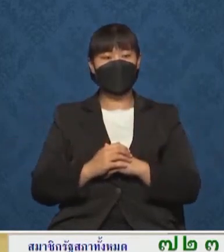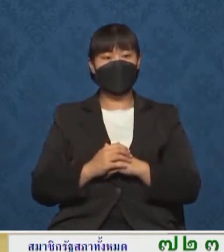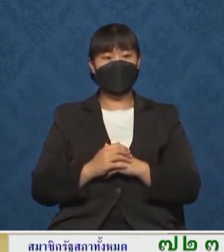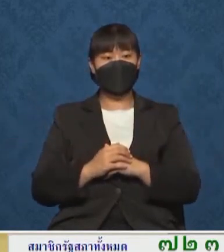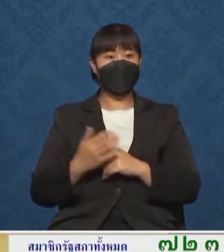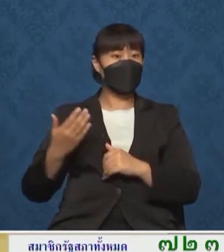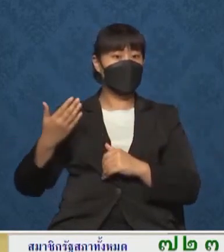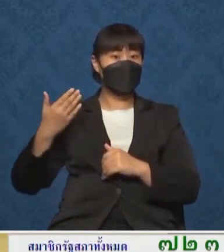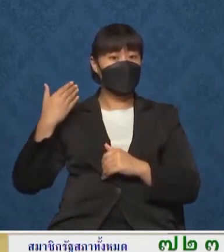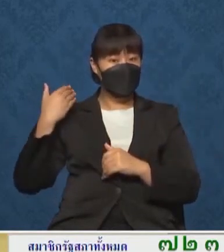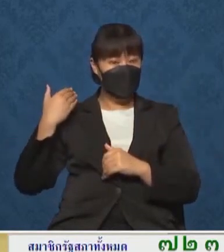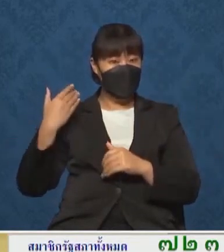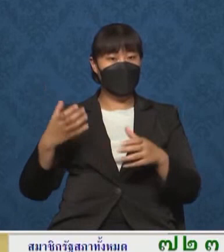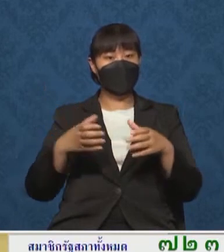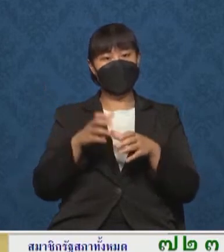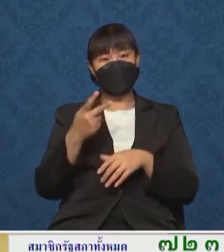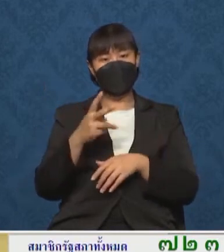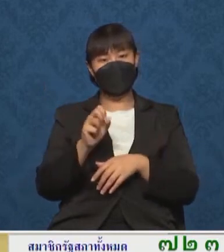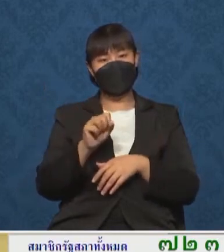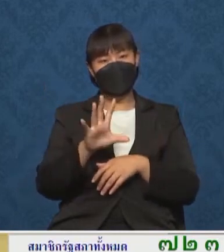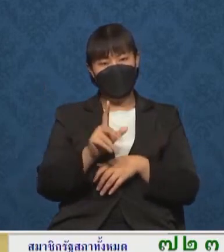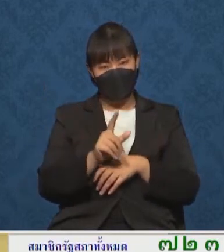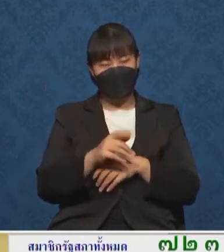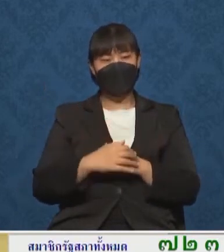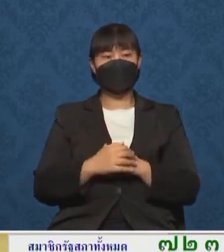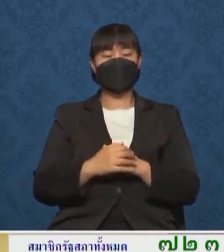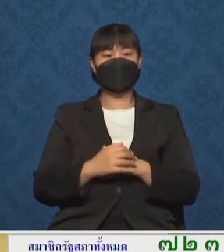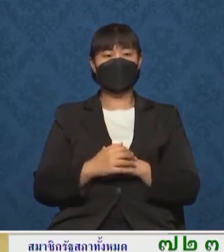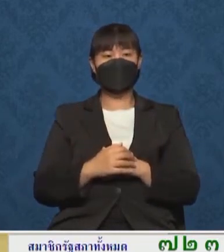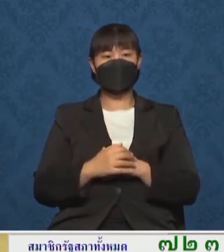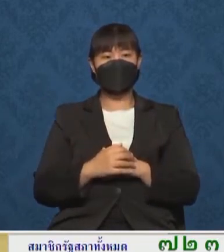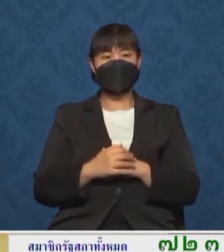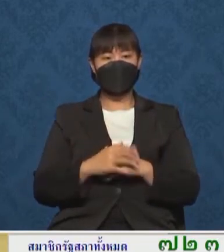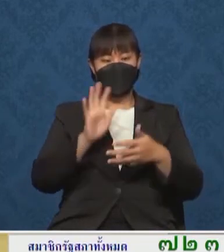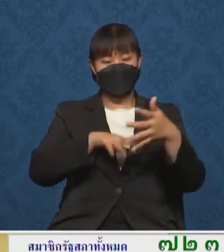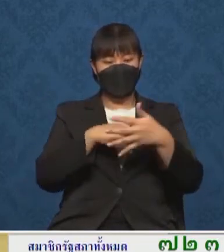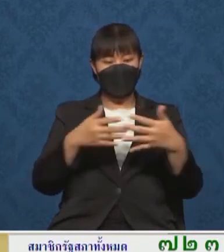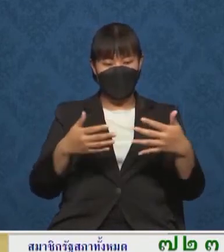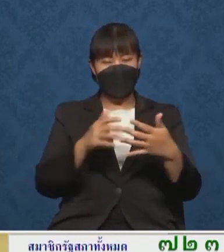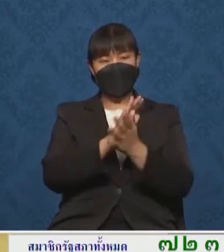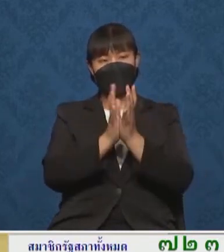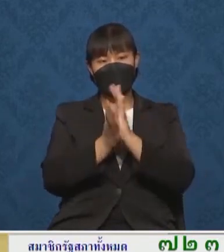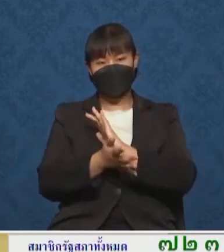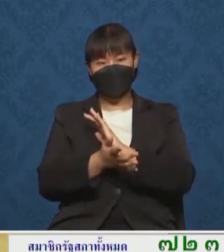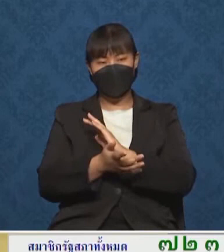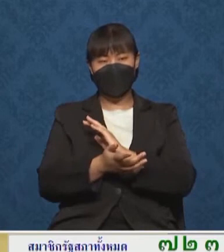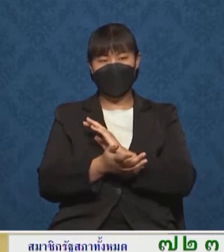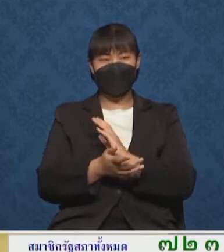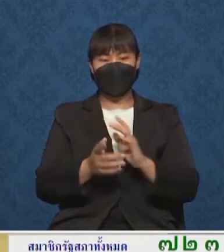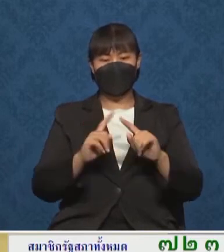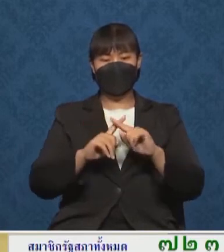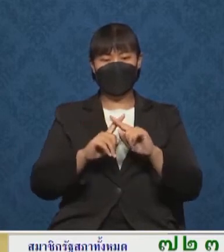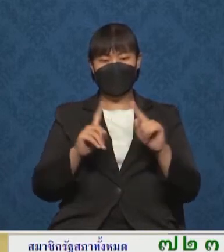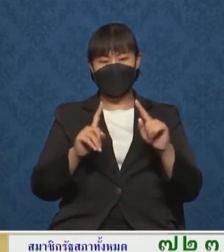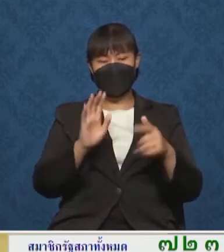อดีตทีมงานของคสช.นะครับก็ทำให้แผนปฏิรูปเนี่ยนะครับไม่ได้ต่างจากแผนงานของราชการทั่วไปนะครับเรียกว่าแผนปฏิรูป